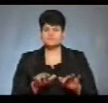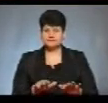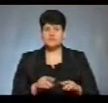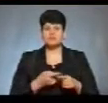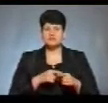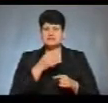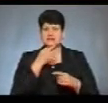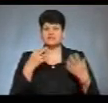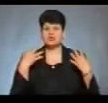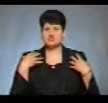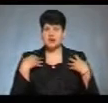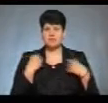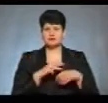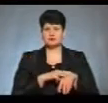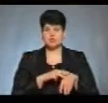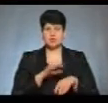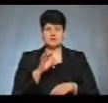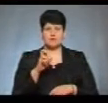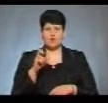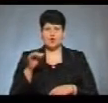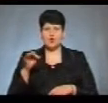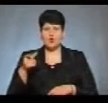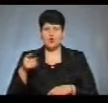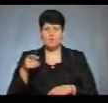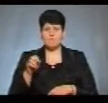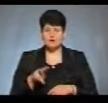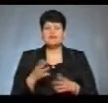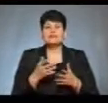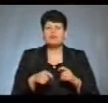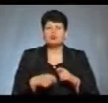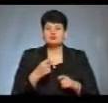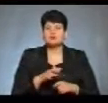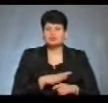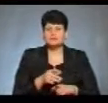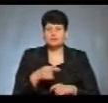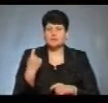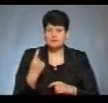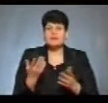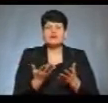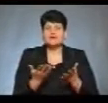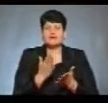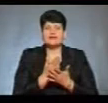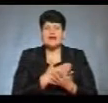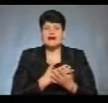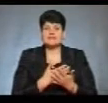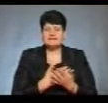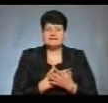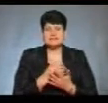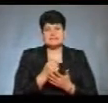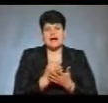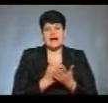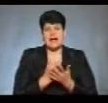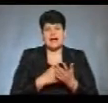Нацполіції в області Олександр Богомол. Зокрема, які порушення трапилися на Тернопільщині, а також якою є активність кандидатів у